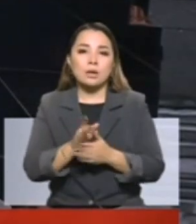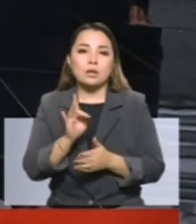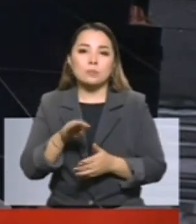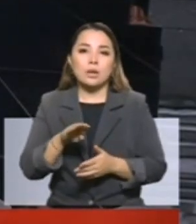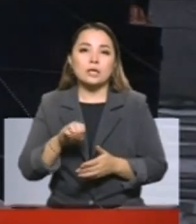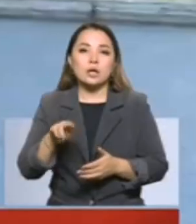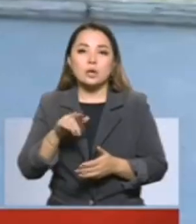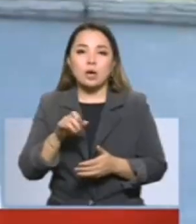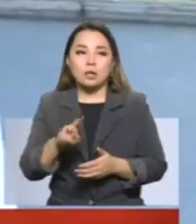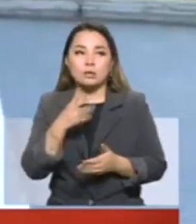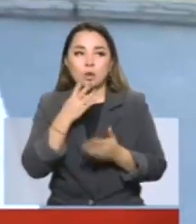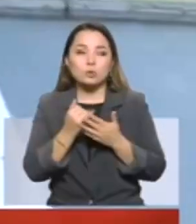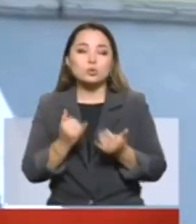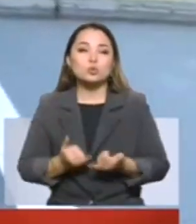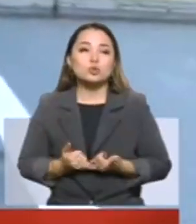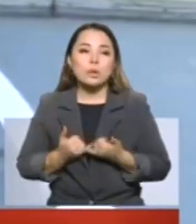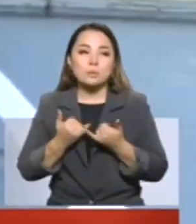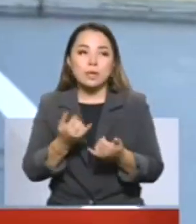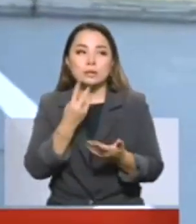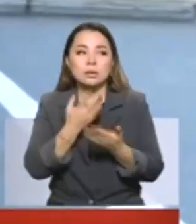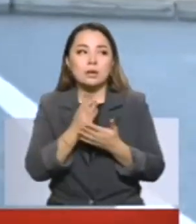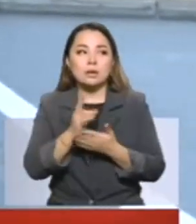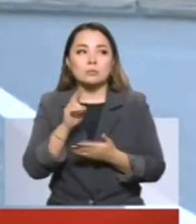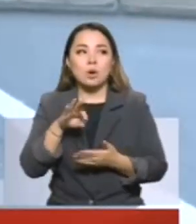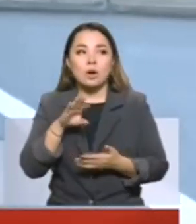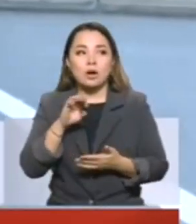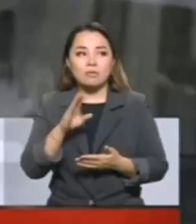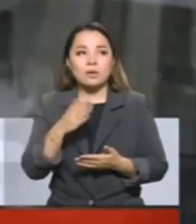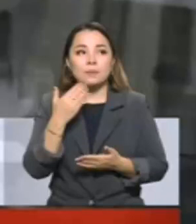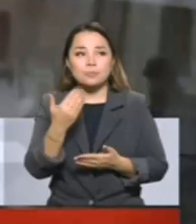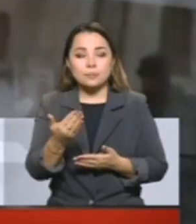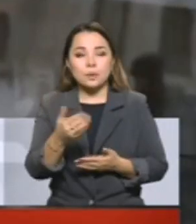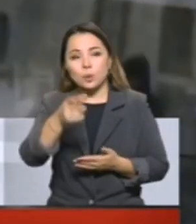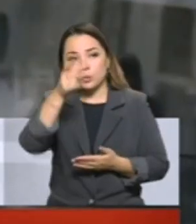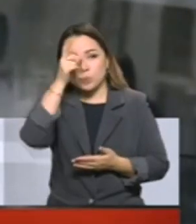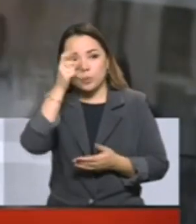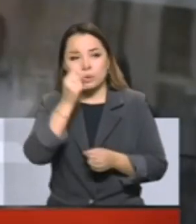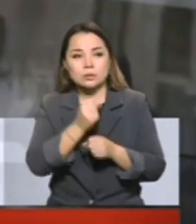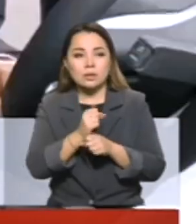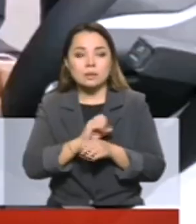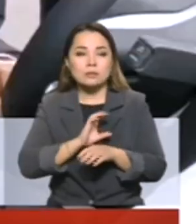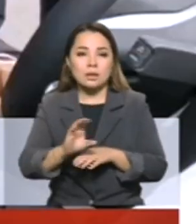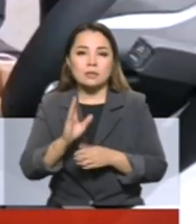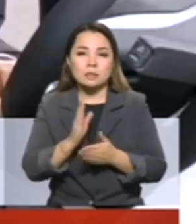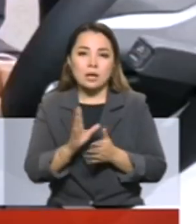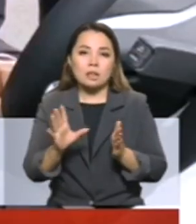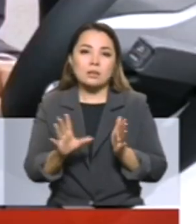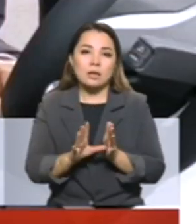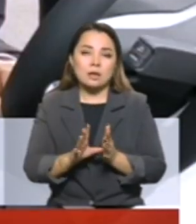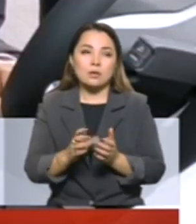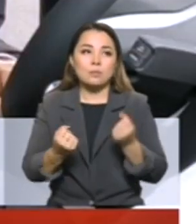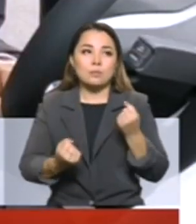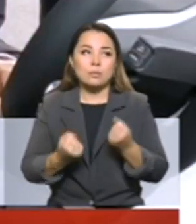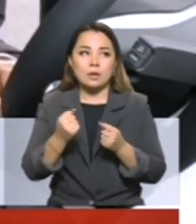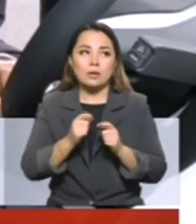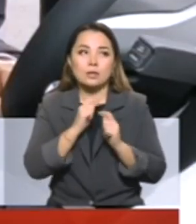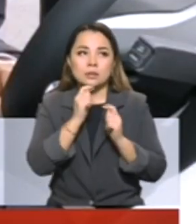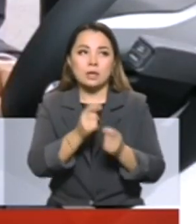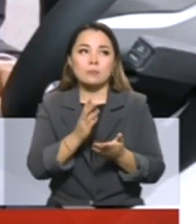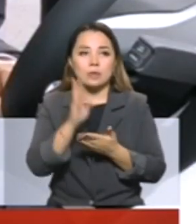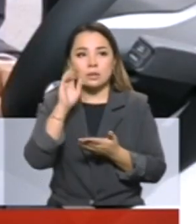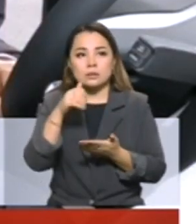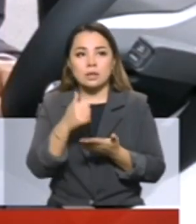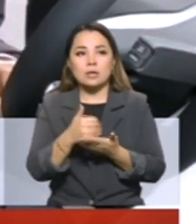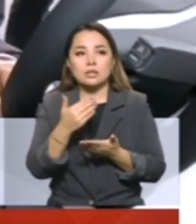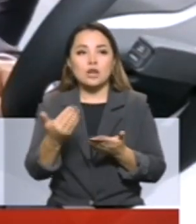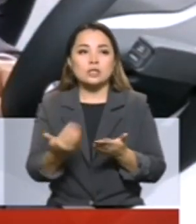Тайып Ердоған өзара құрметтің белгісі ретінде Қасым Жомарт Тоқаевқа Түркияда шығарылған ток электромобилін сыйға тартты. Мемлекет